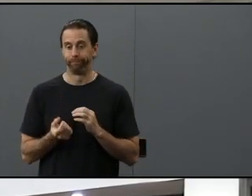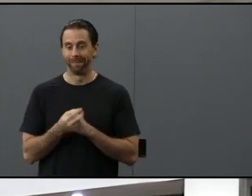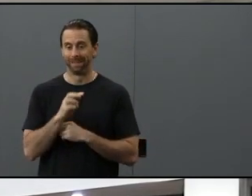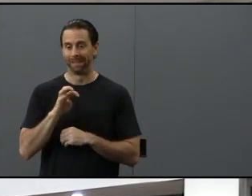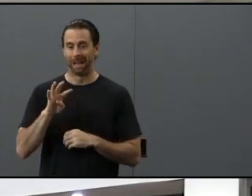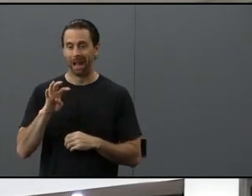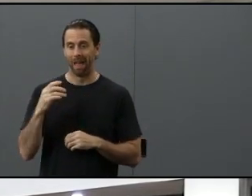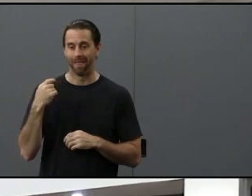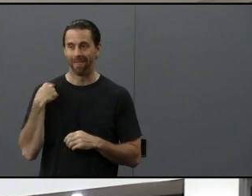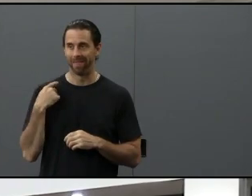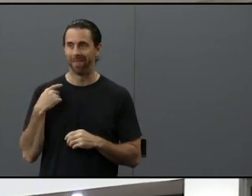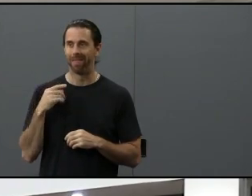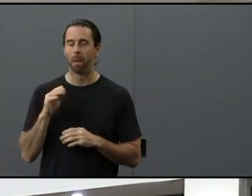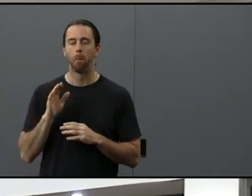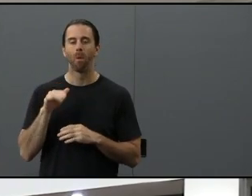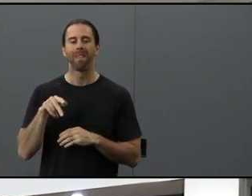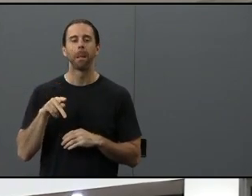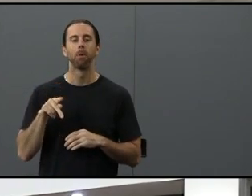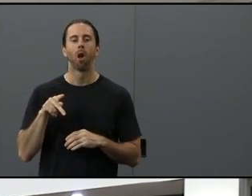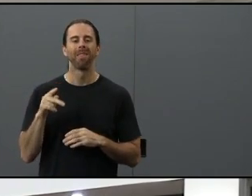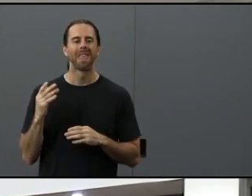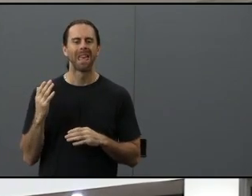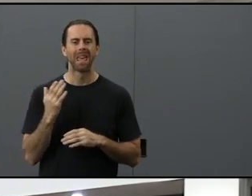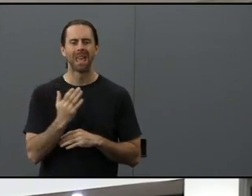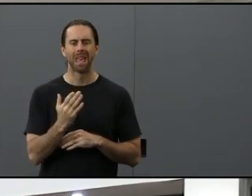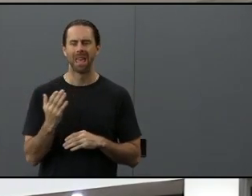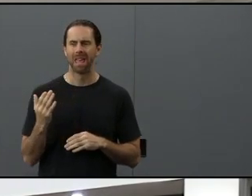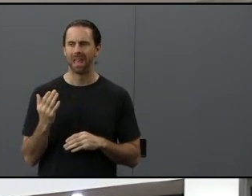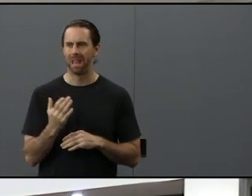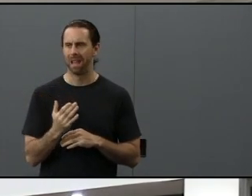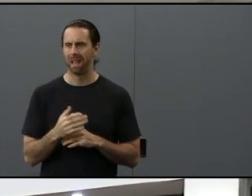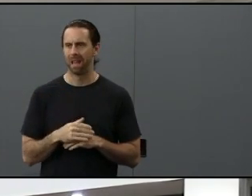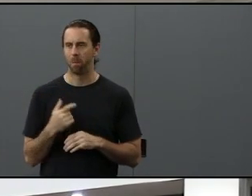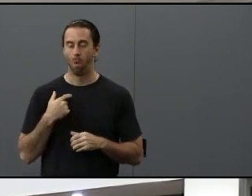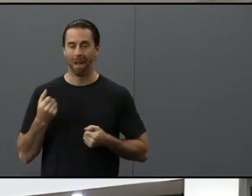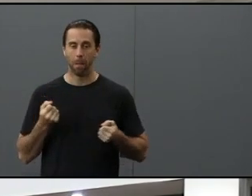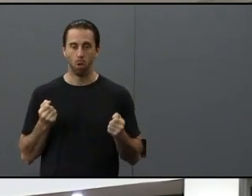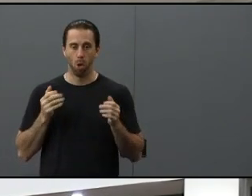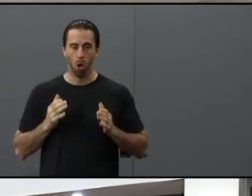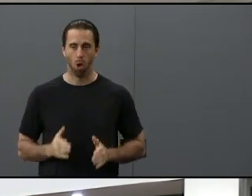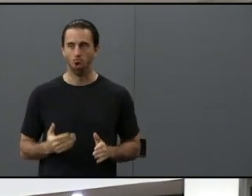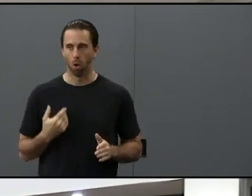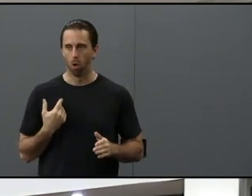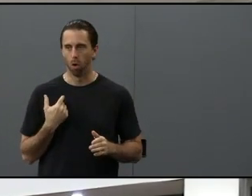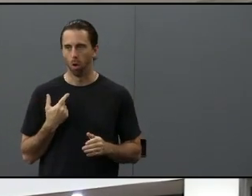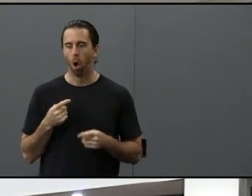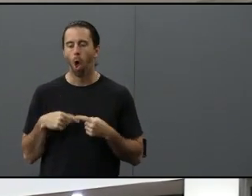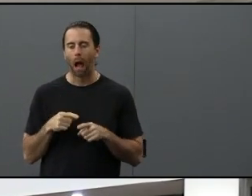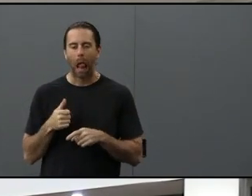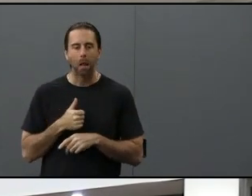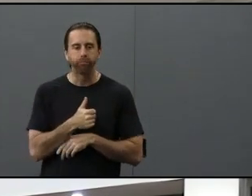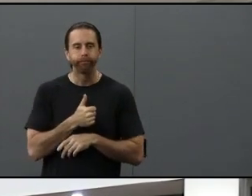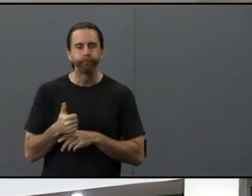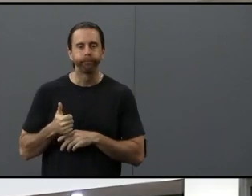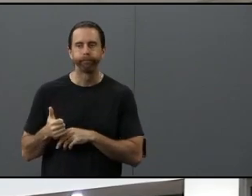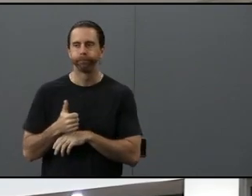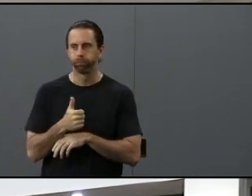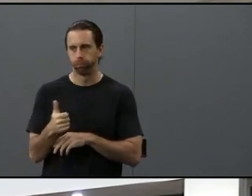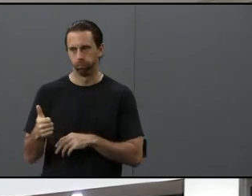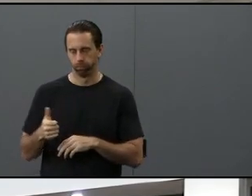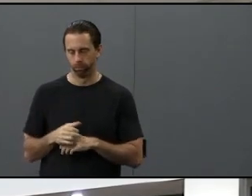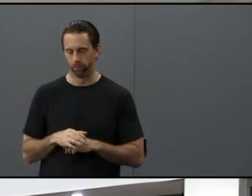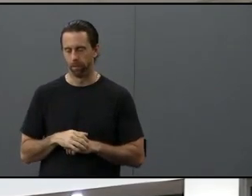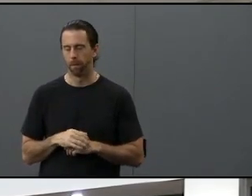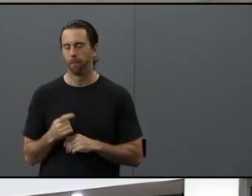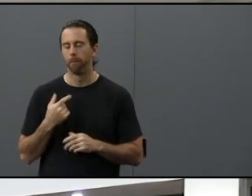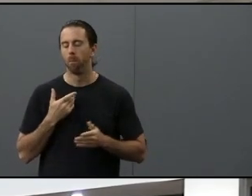hier monté des pionniers euh j'ai je suis camionneur je fais du local pour pas le dire